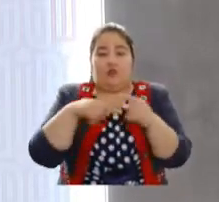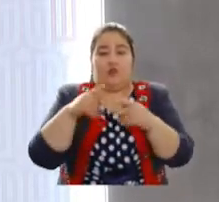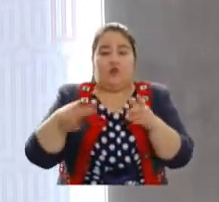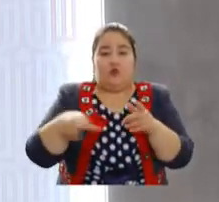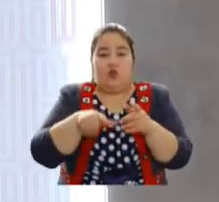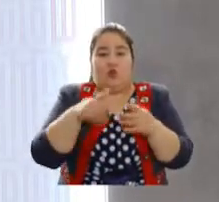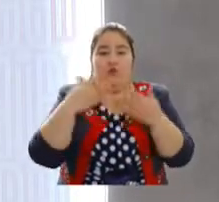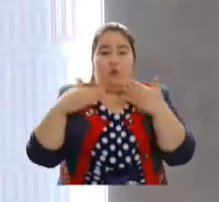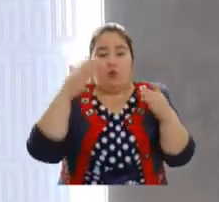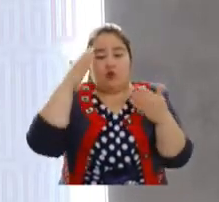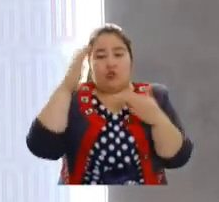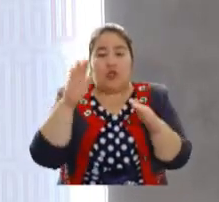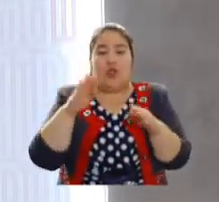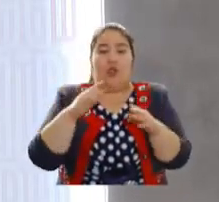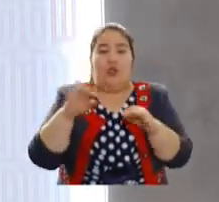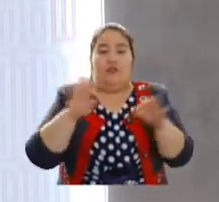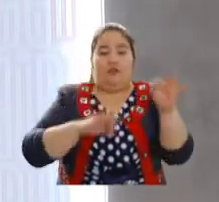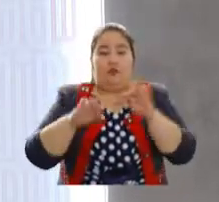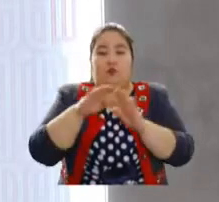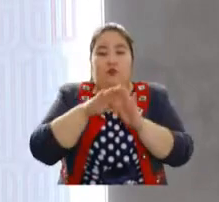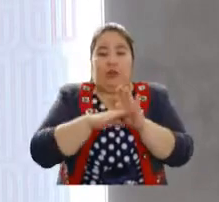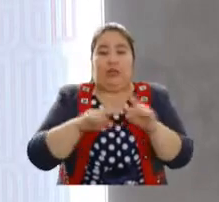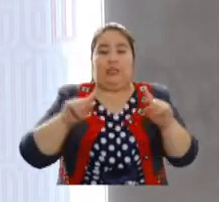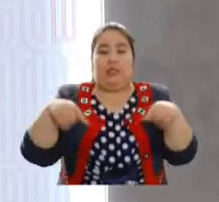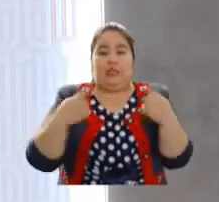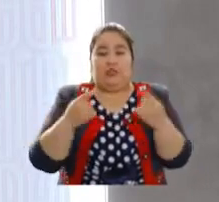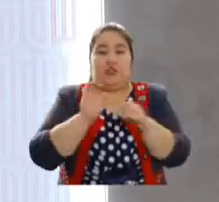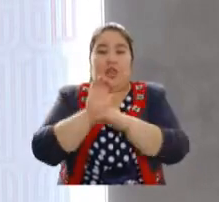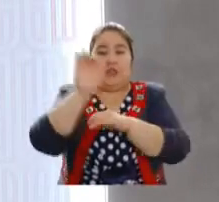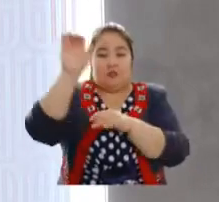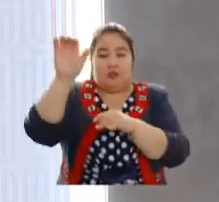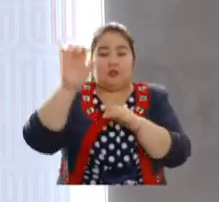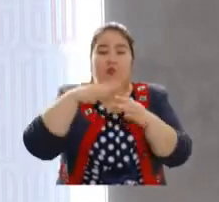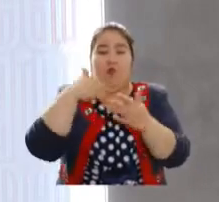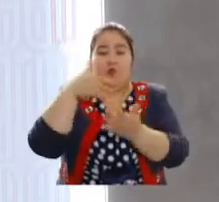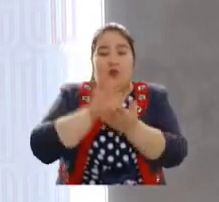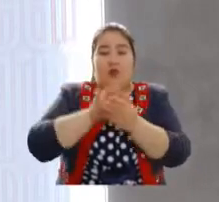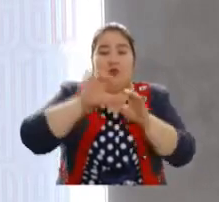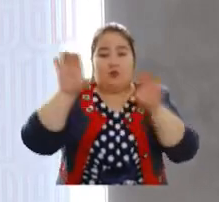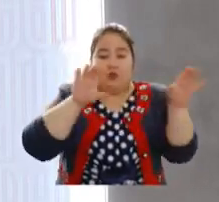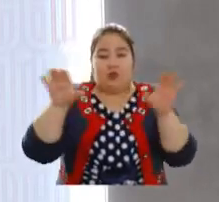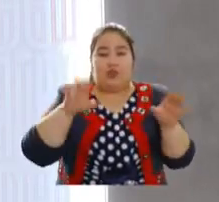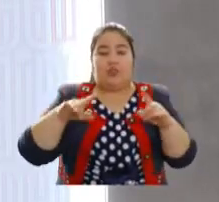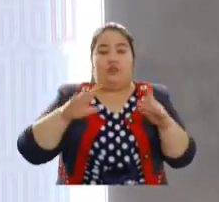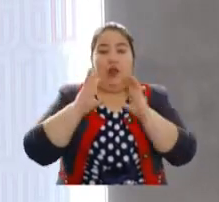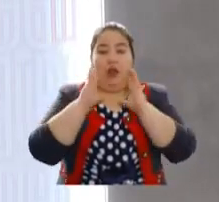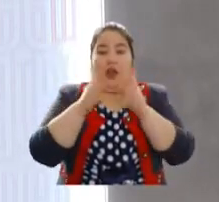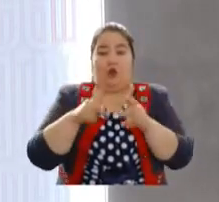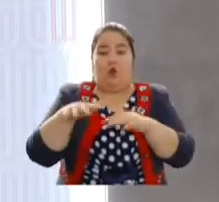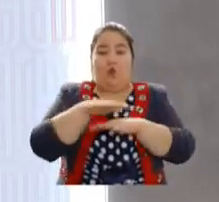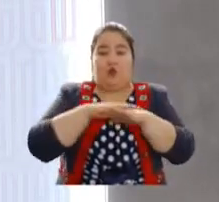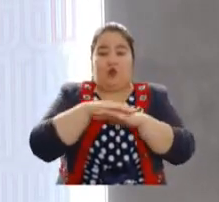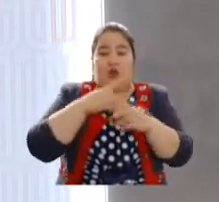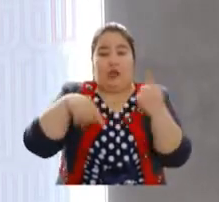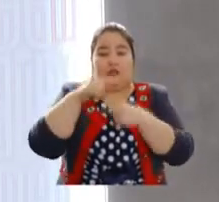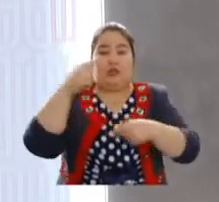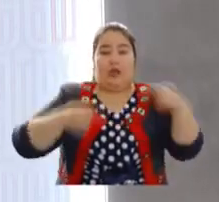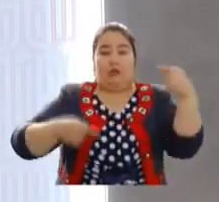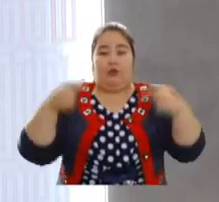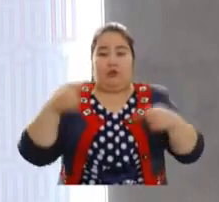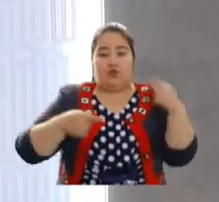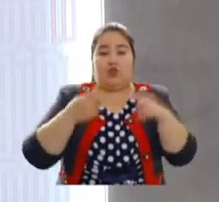va boshqa infratuzilmalarni yaratish, eksportni rag'batlantirish, xalqaro bozorlarda